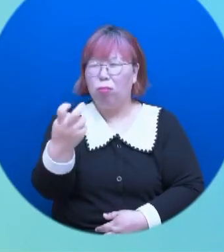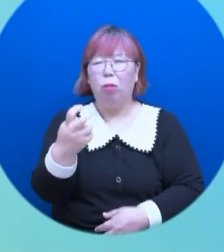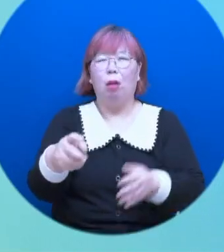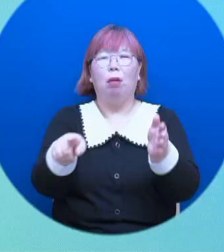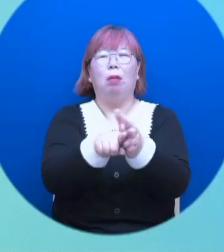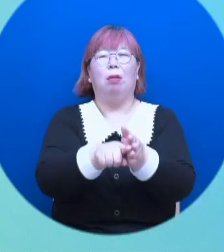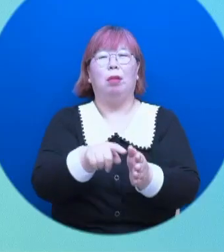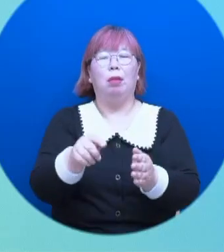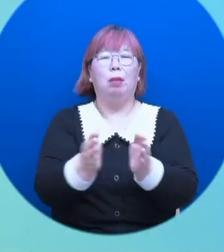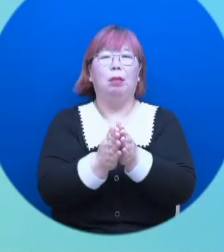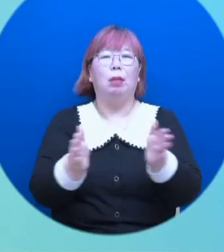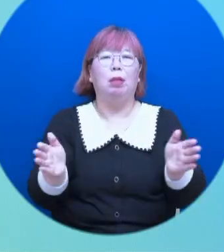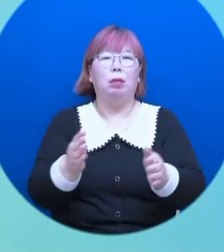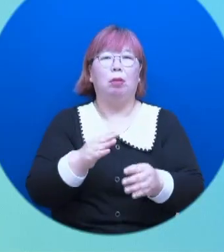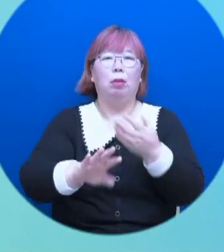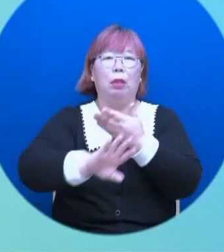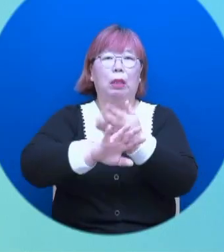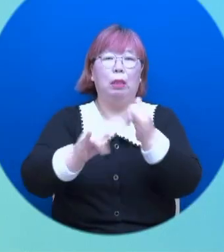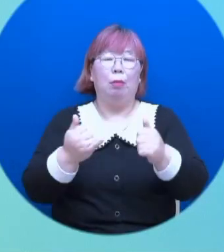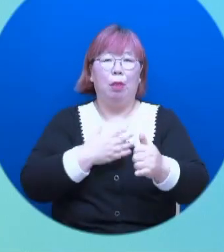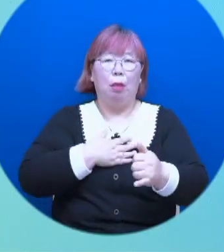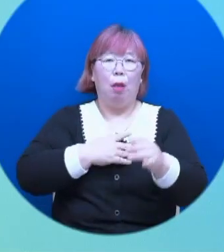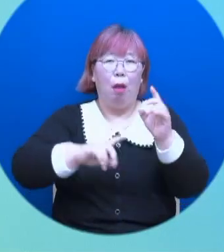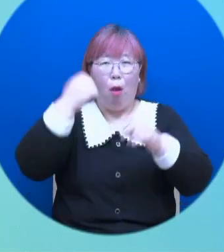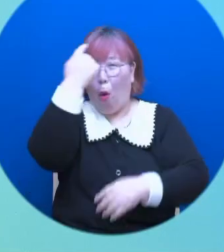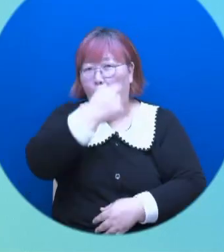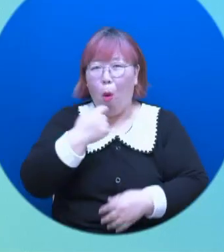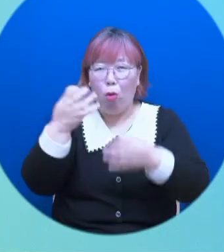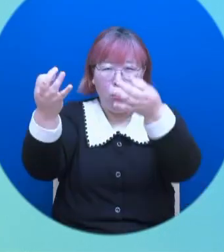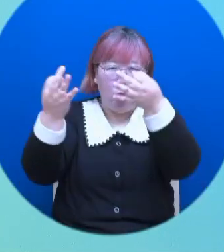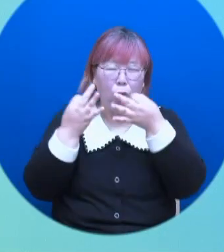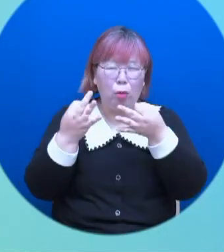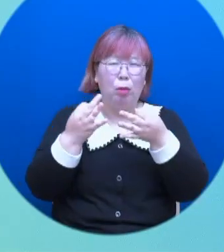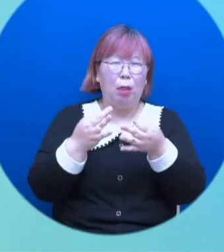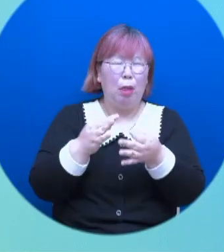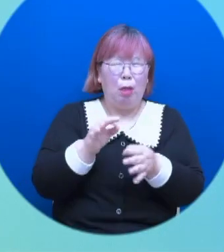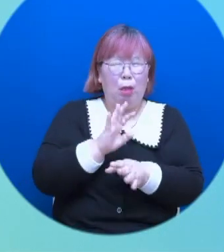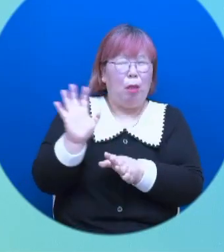보는 게 끔찍하대요. 밖에